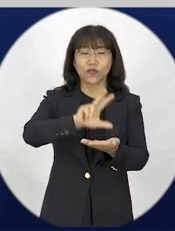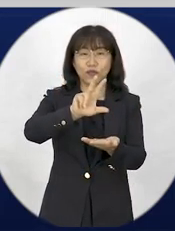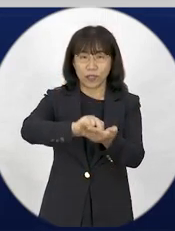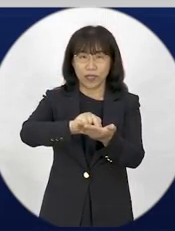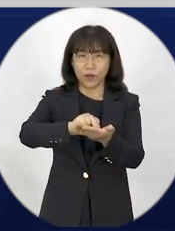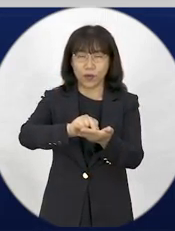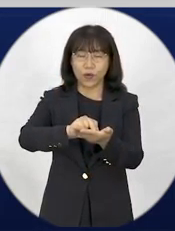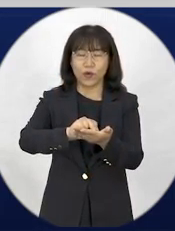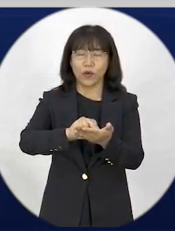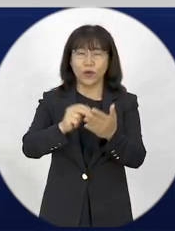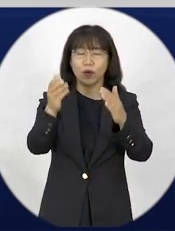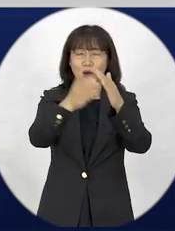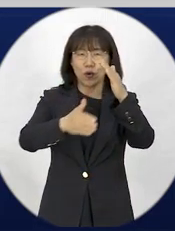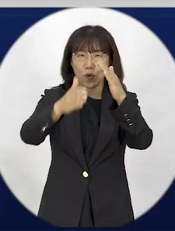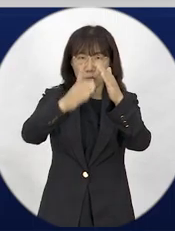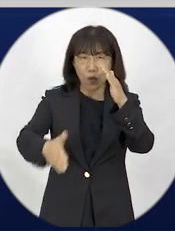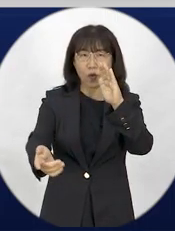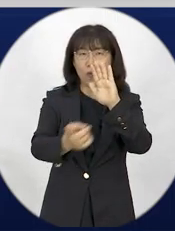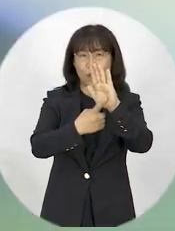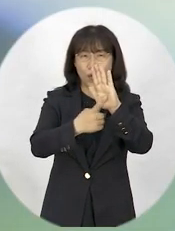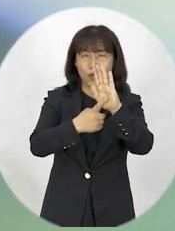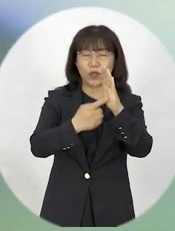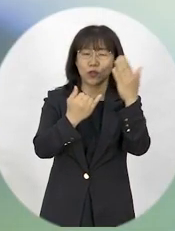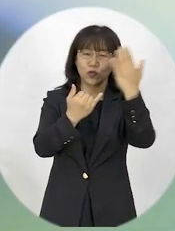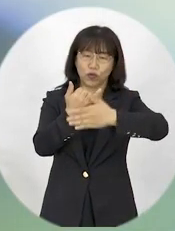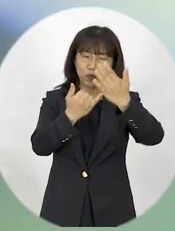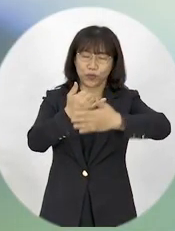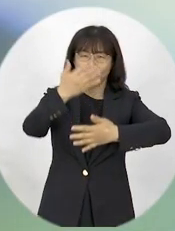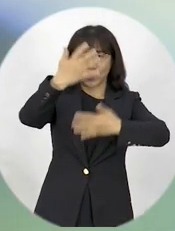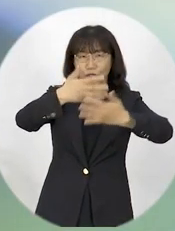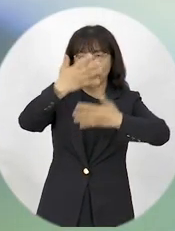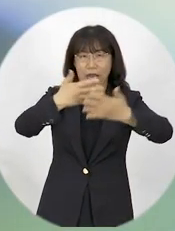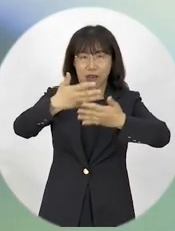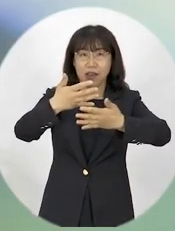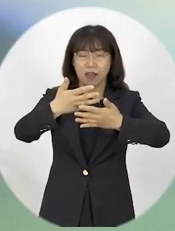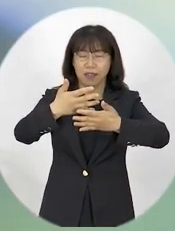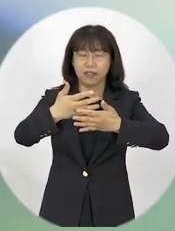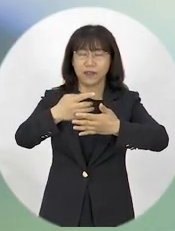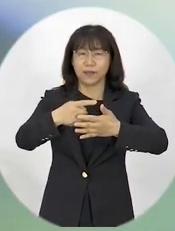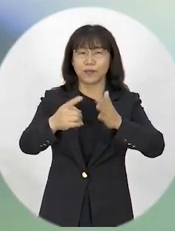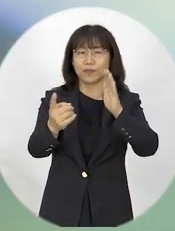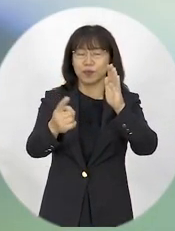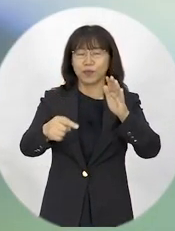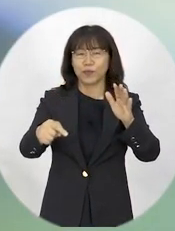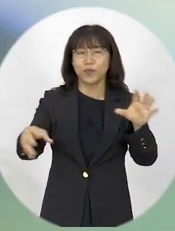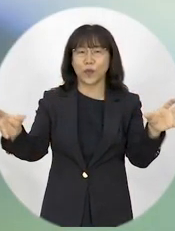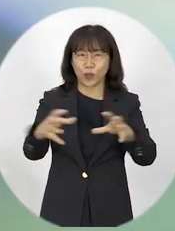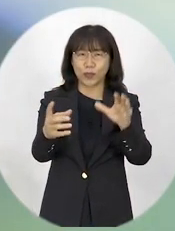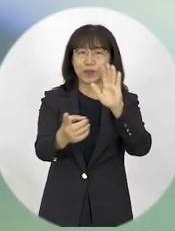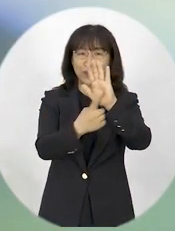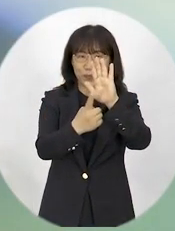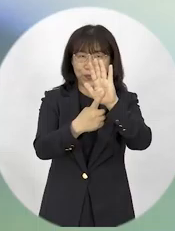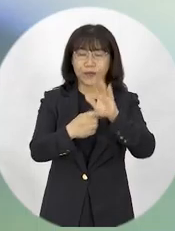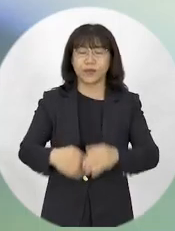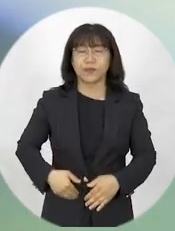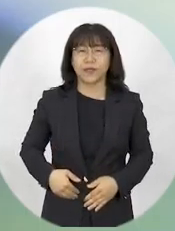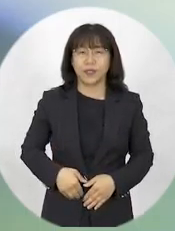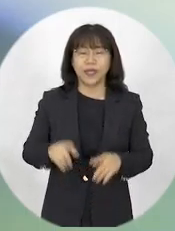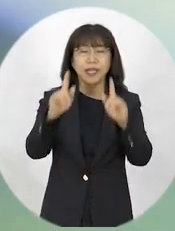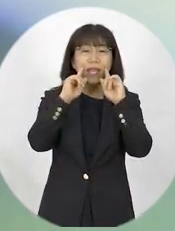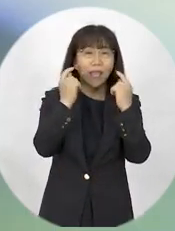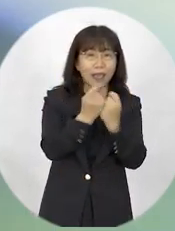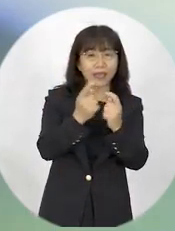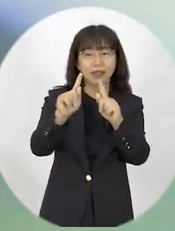영상 공모전을 개최합니다 공모전은 자체 문건에 관심이 있는 사람이라면 누구나 참가할 수 있으며